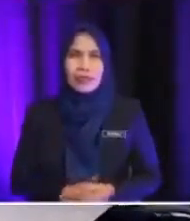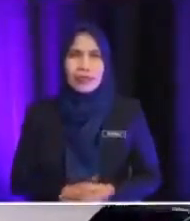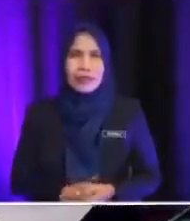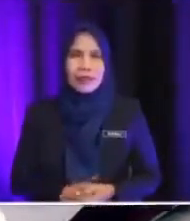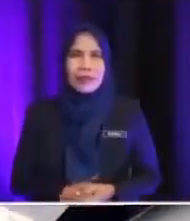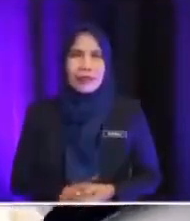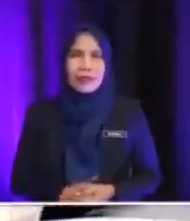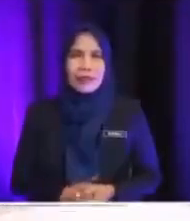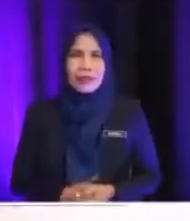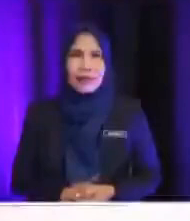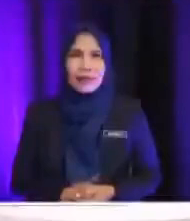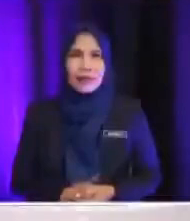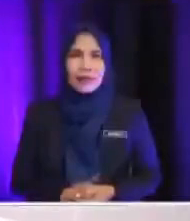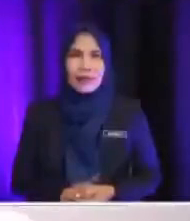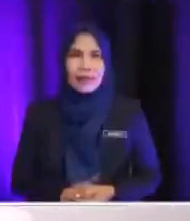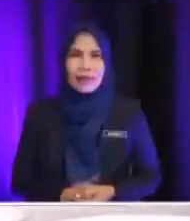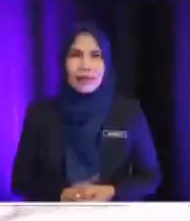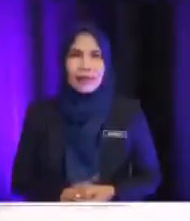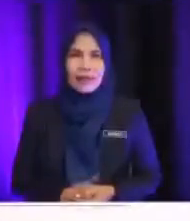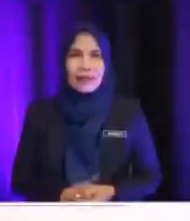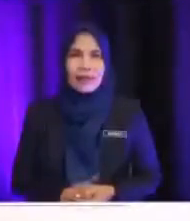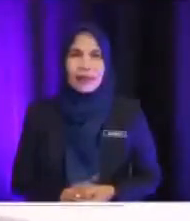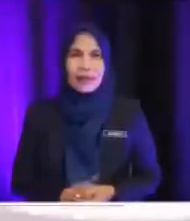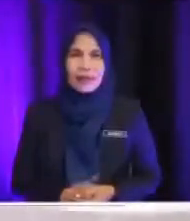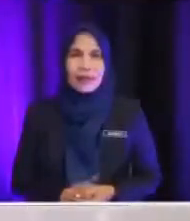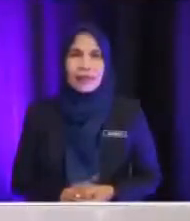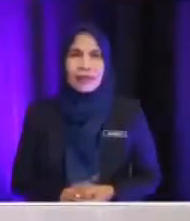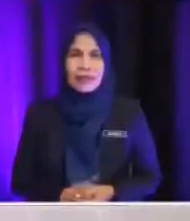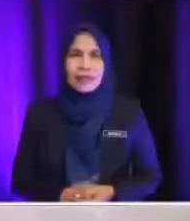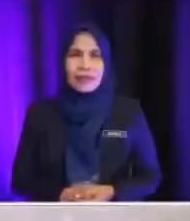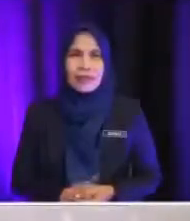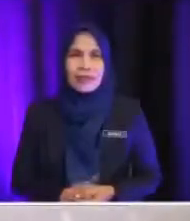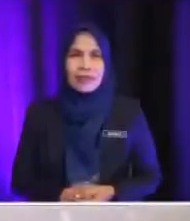Okey. Baiklah. Maksudnya paras ya.